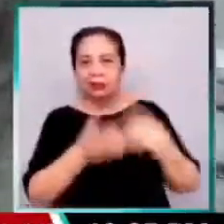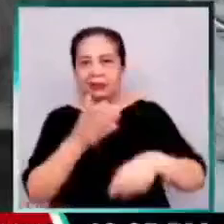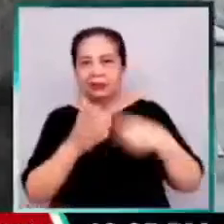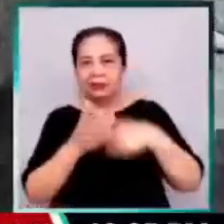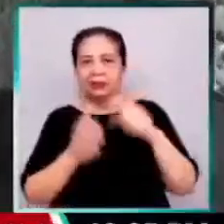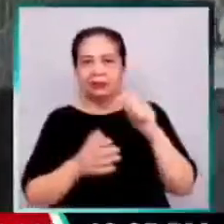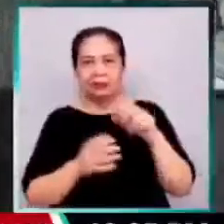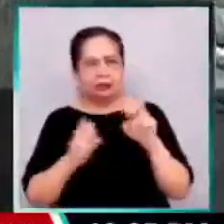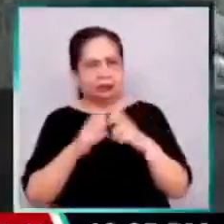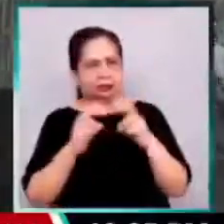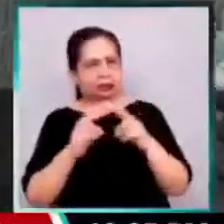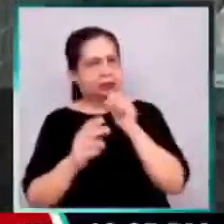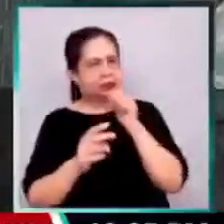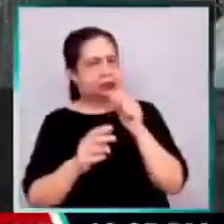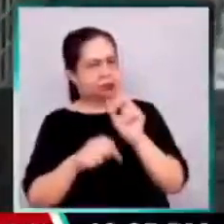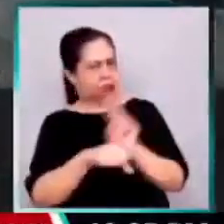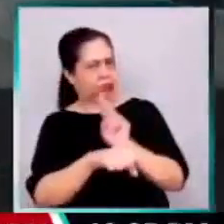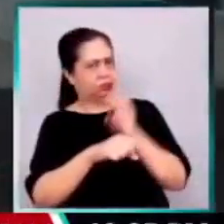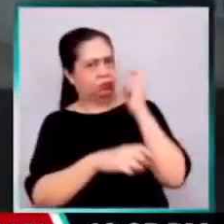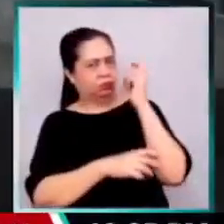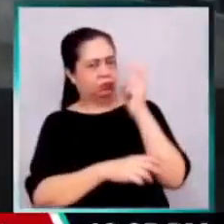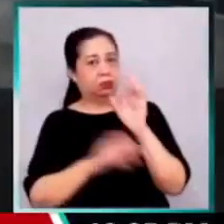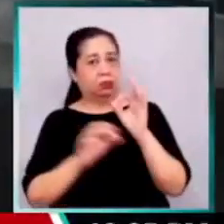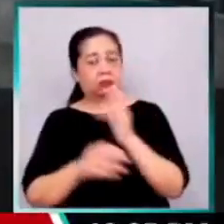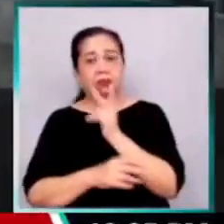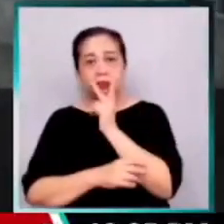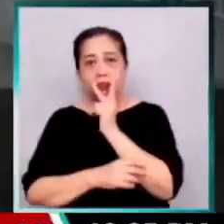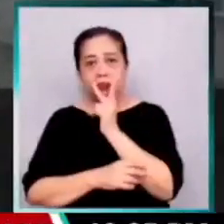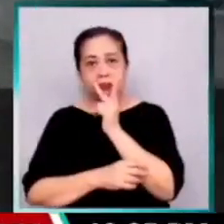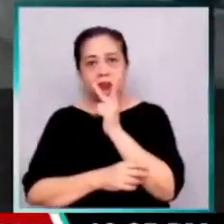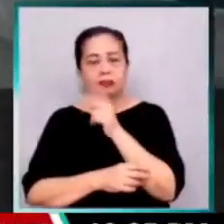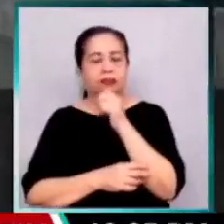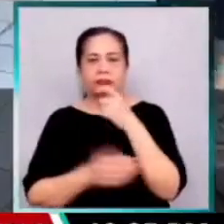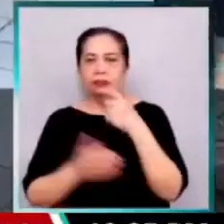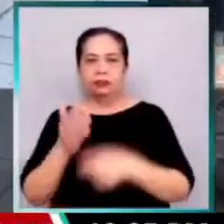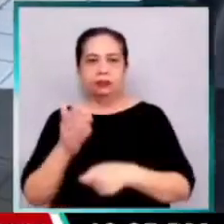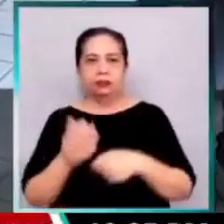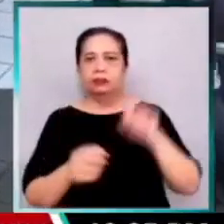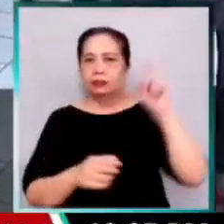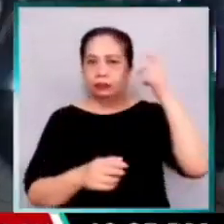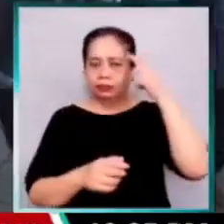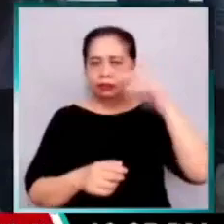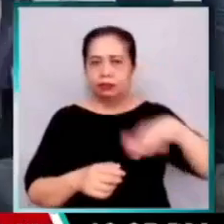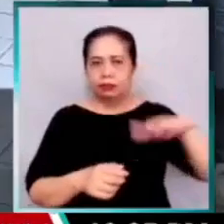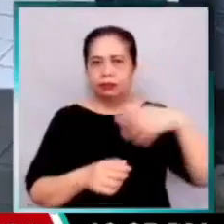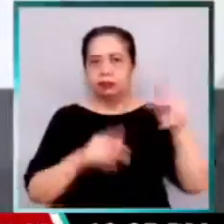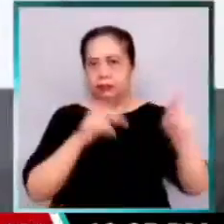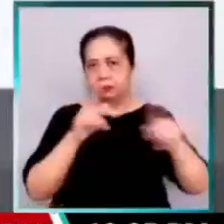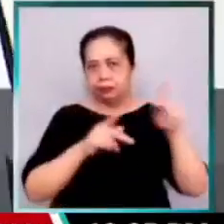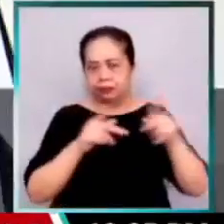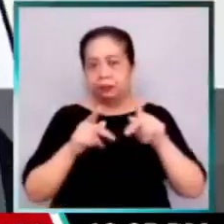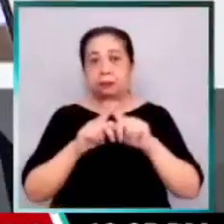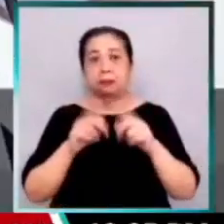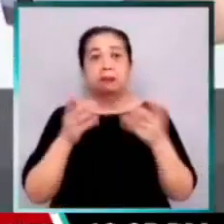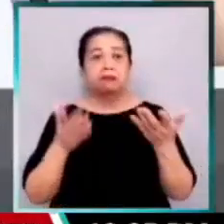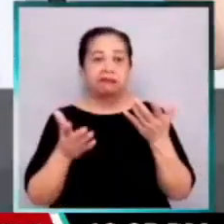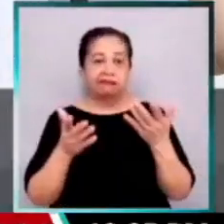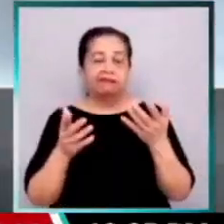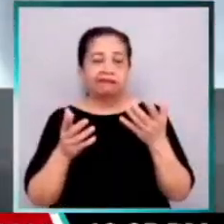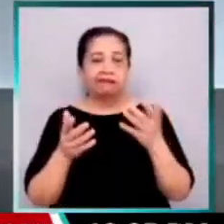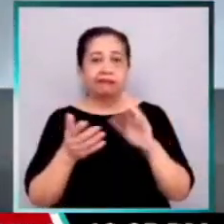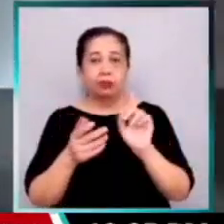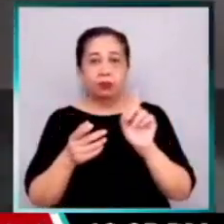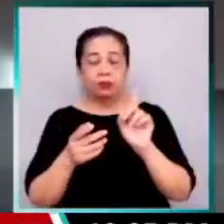Kung pribadong kumpanya naman ang magpapatakbo, hindi na buwis ng bayan ang gagamitin. Pero may posibilidad namang tumaas ang